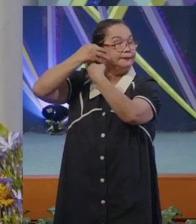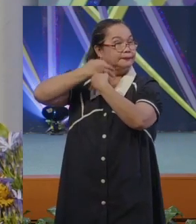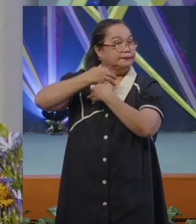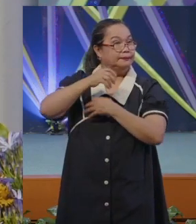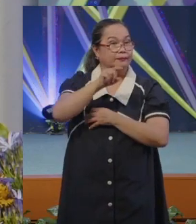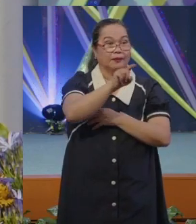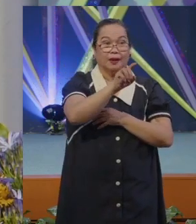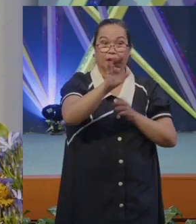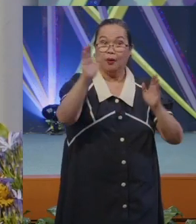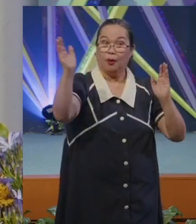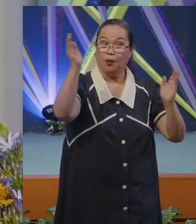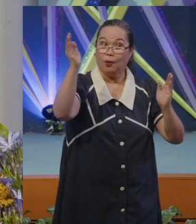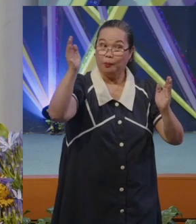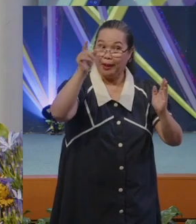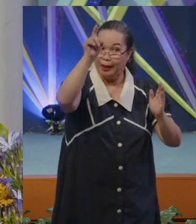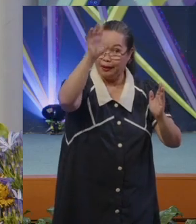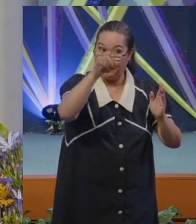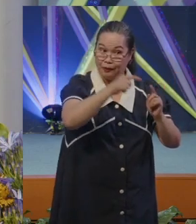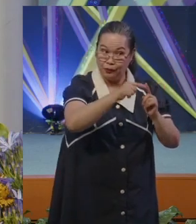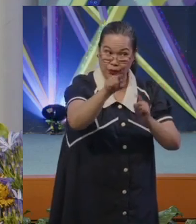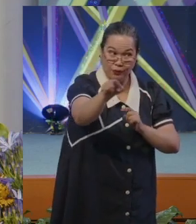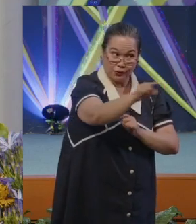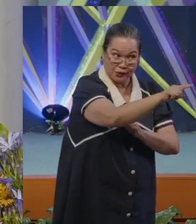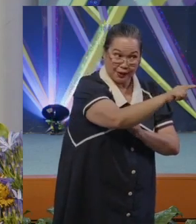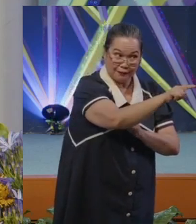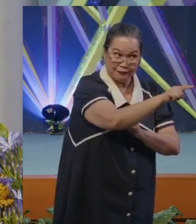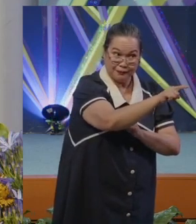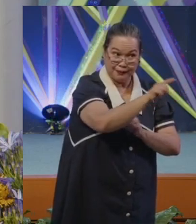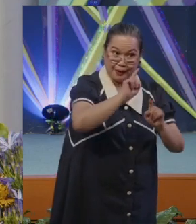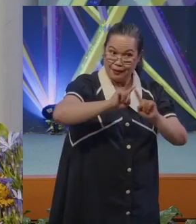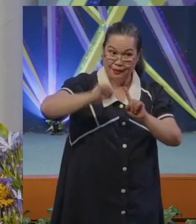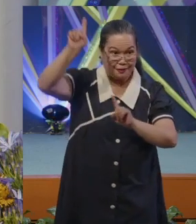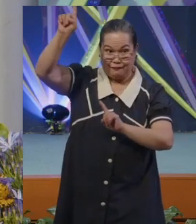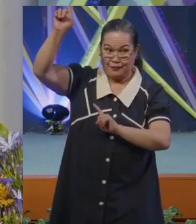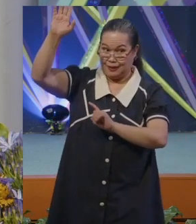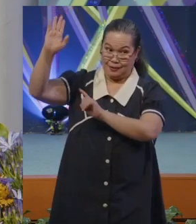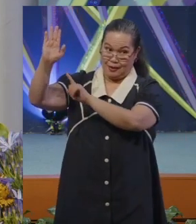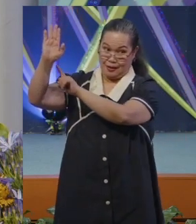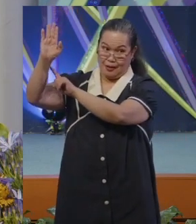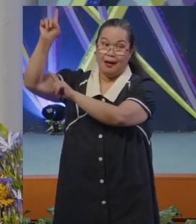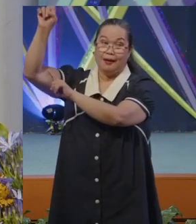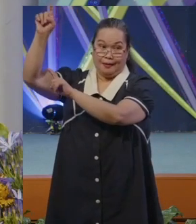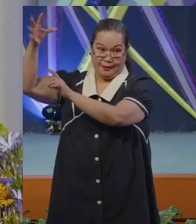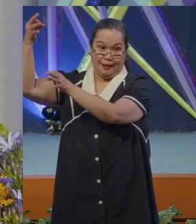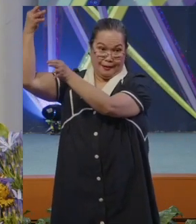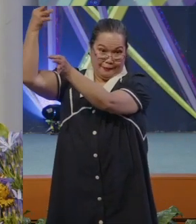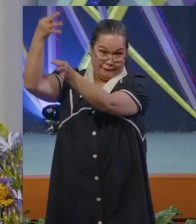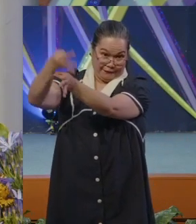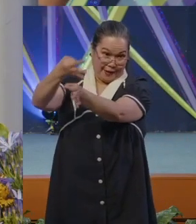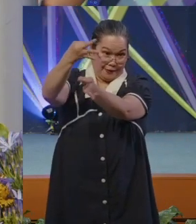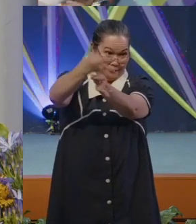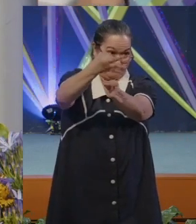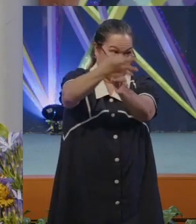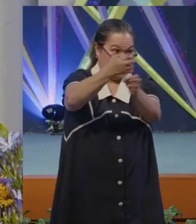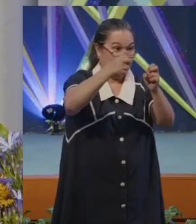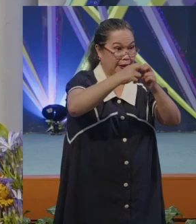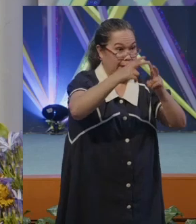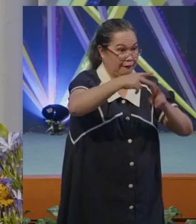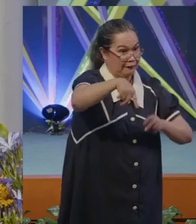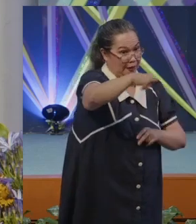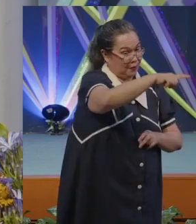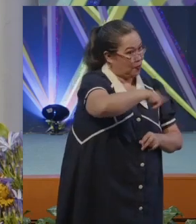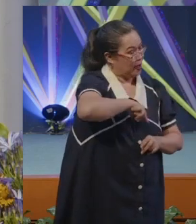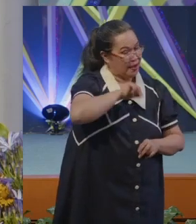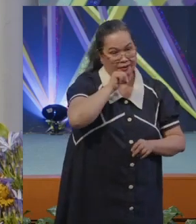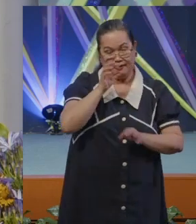sa sarili mo ang Panginoon. Iba siya. Siya ay nananatiling tapat kahit na tayo ay